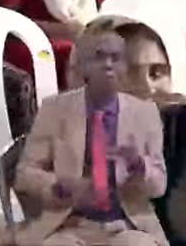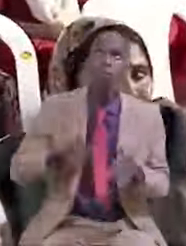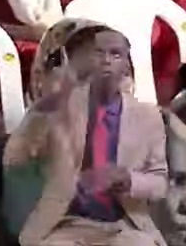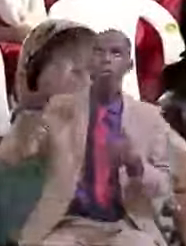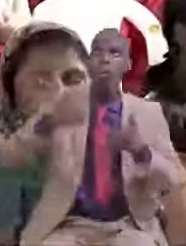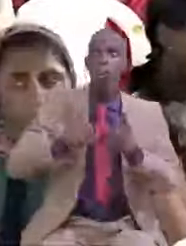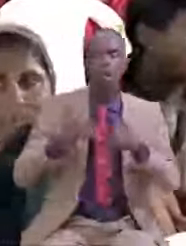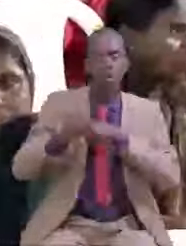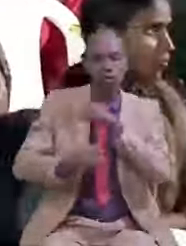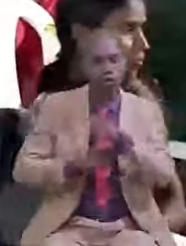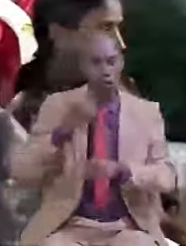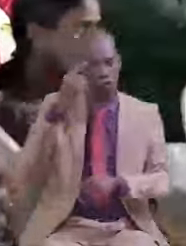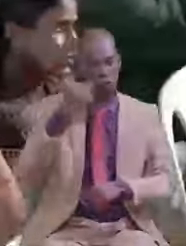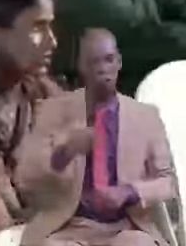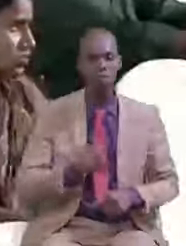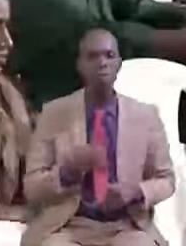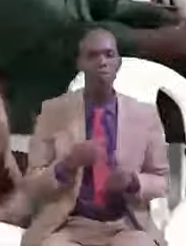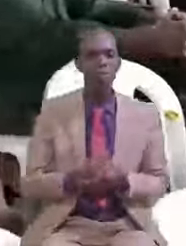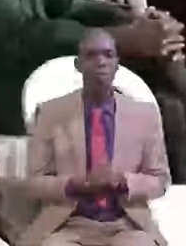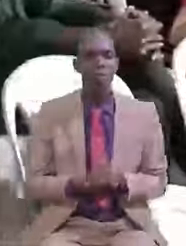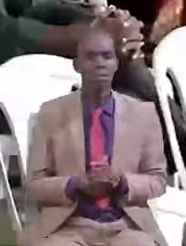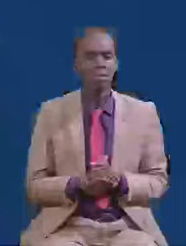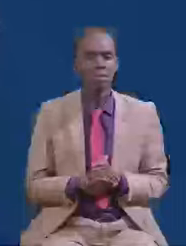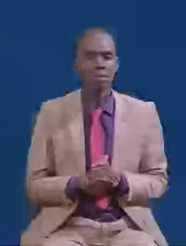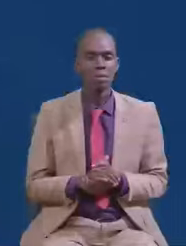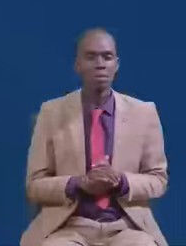je ne vais plus souffrir ce qu'il a souffert pour moi.